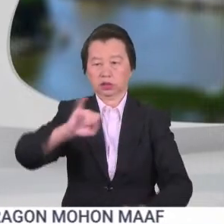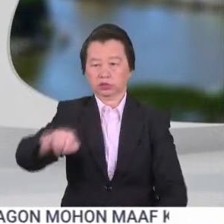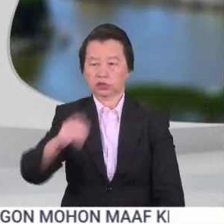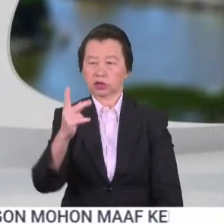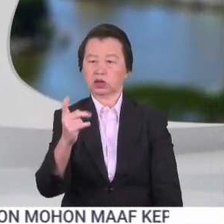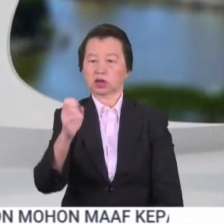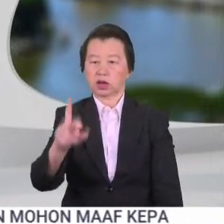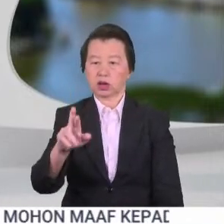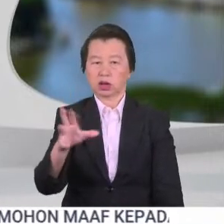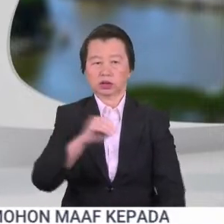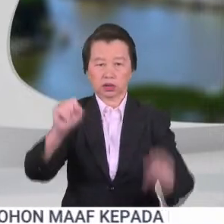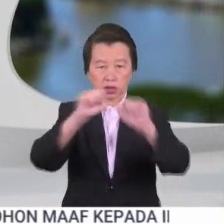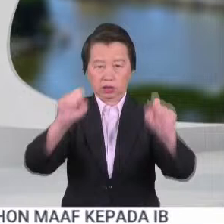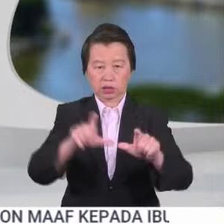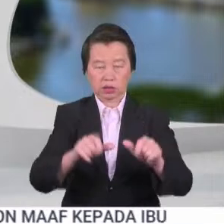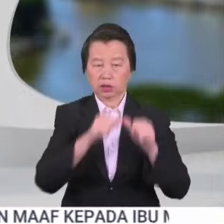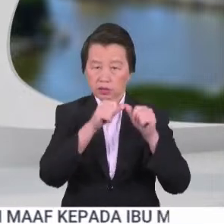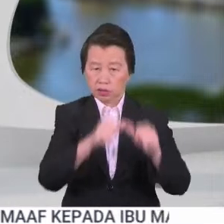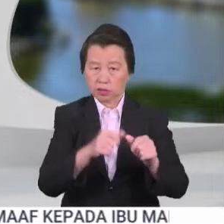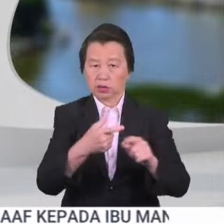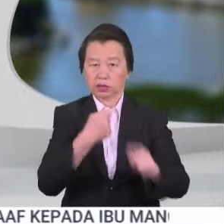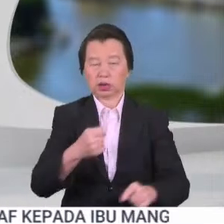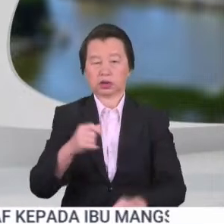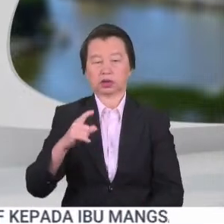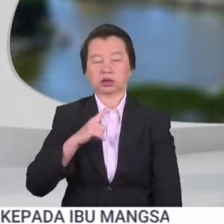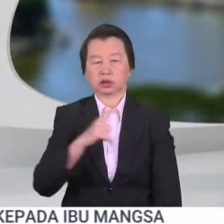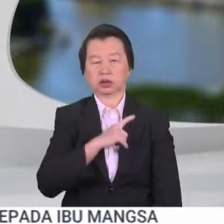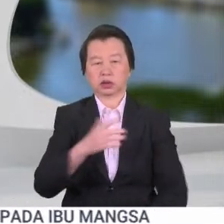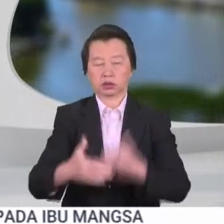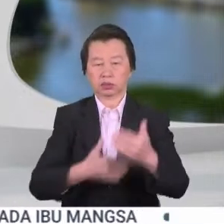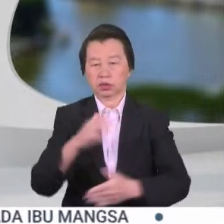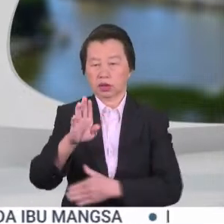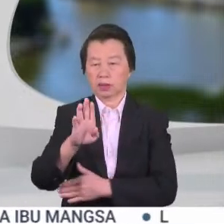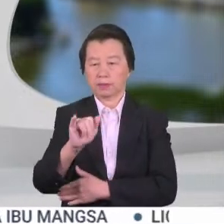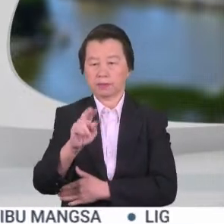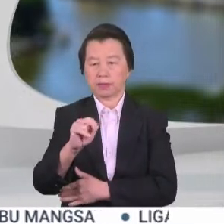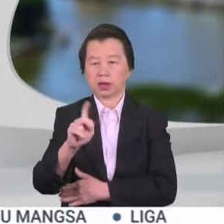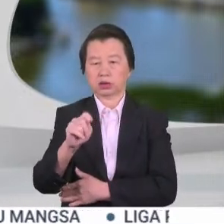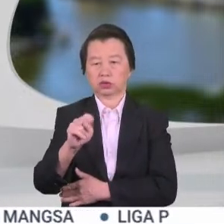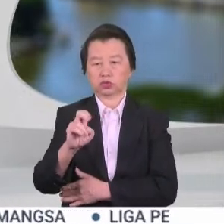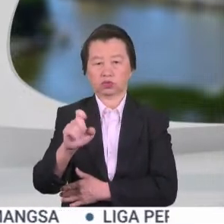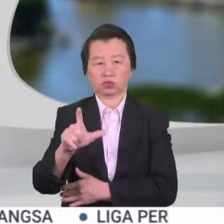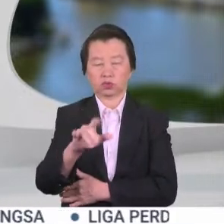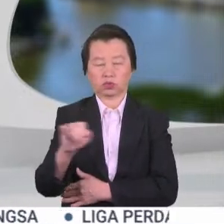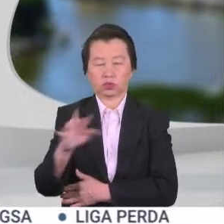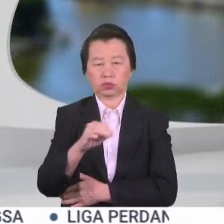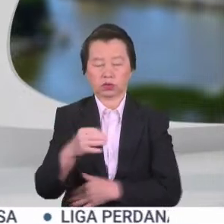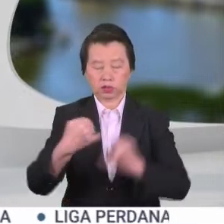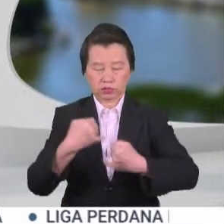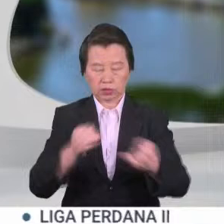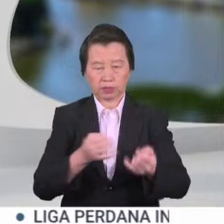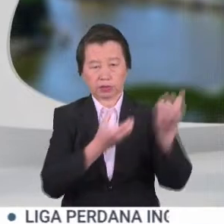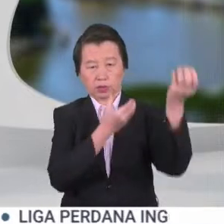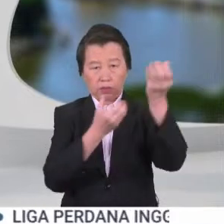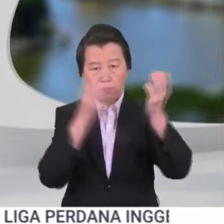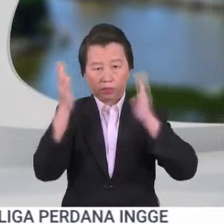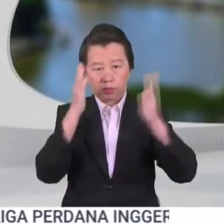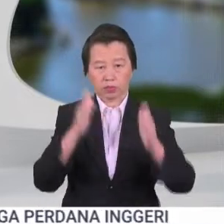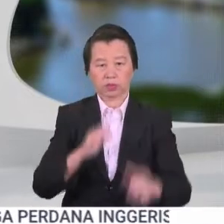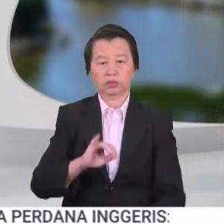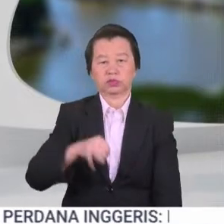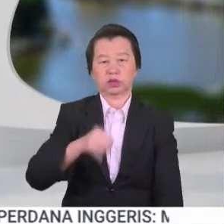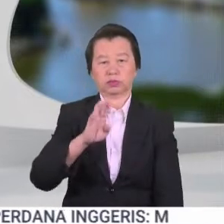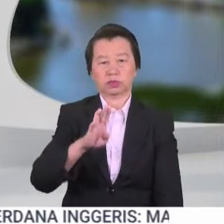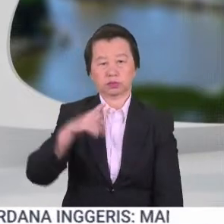raya dan sijil menduduki daripada pihak lembaga kemajuan Bintulu bda dan jabatan Bomba dan penyelamat Malaysia